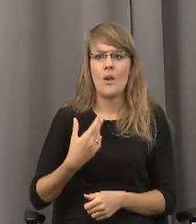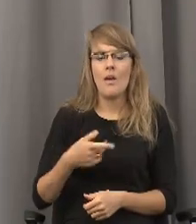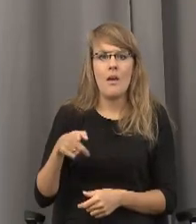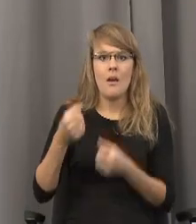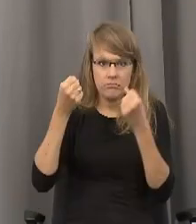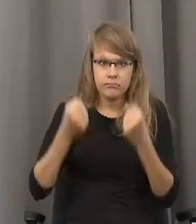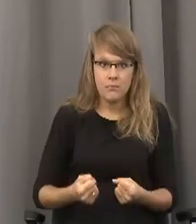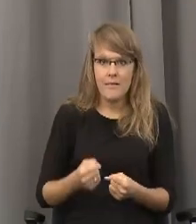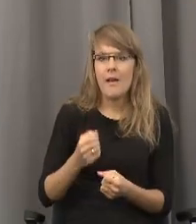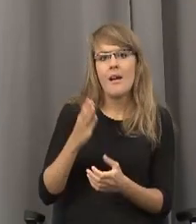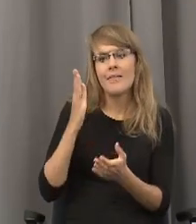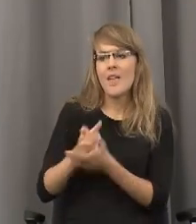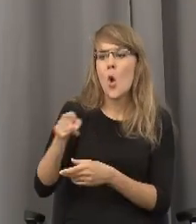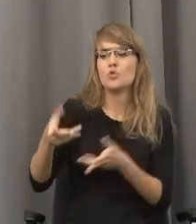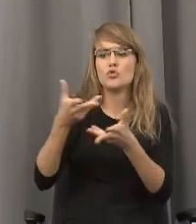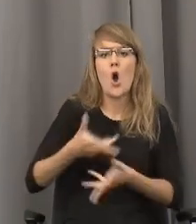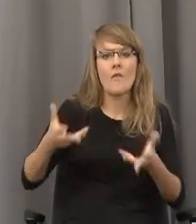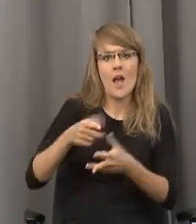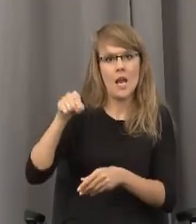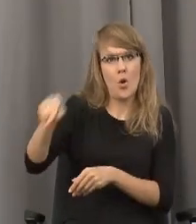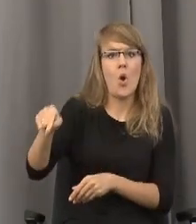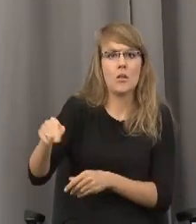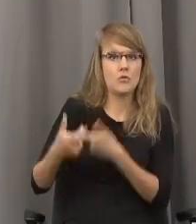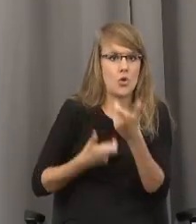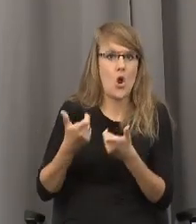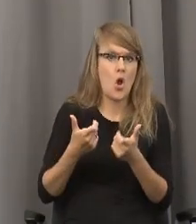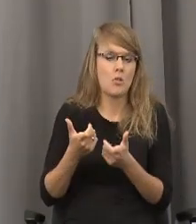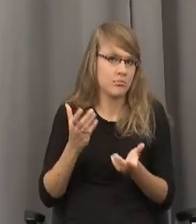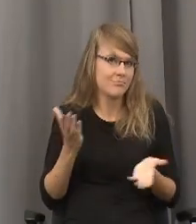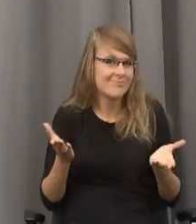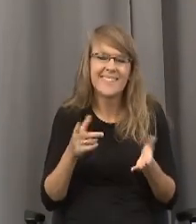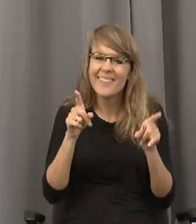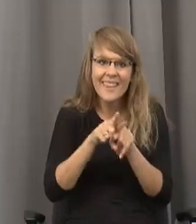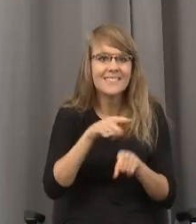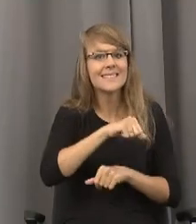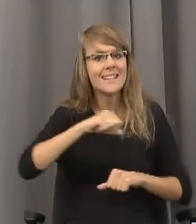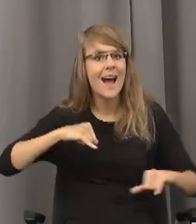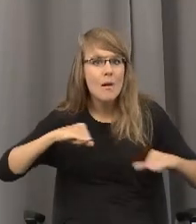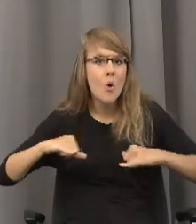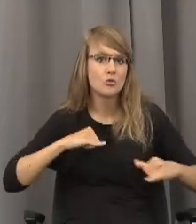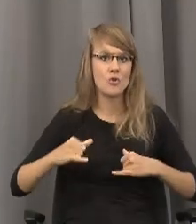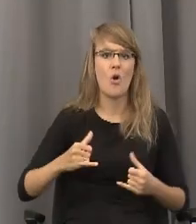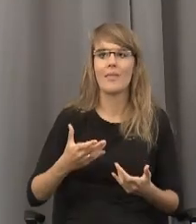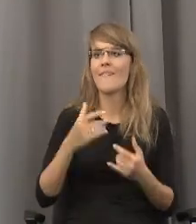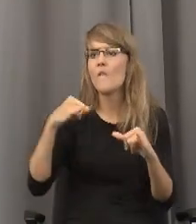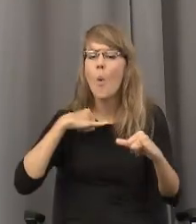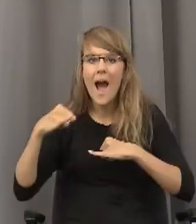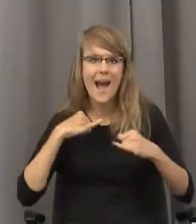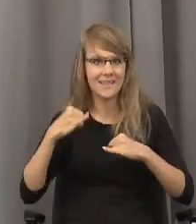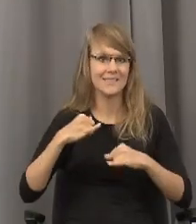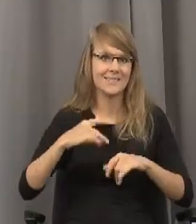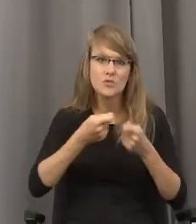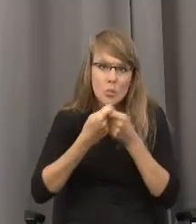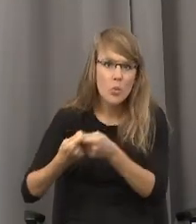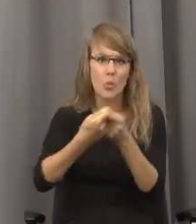na stowarzyszenia, na organizacje, ale na samorządy, na władze lokalne. Dam prosty przykład, no, żeby działać,